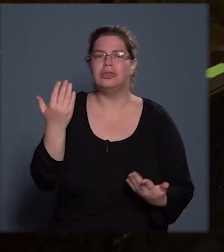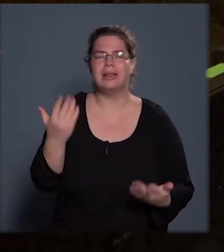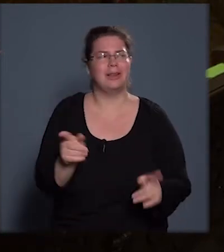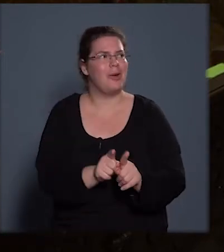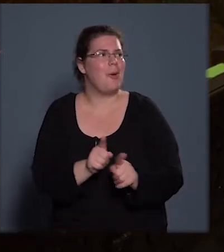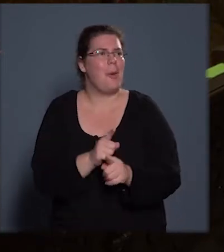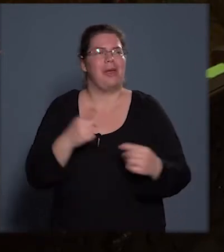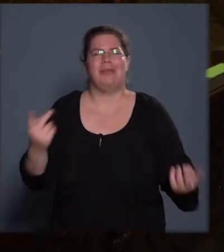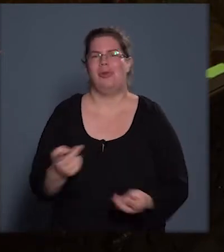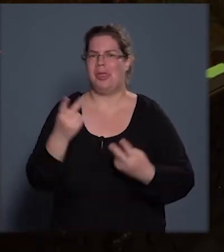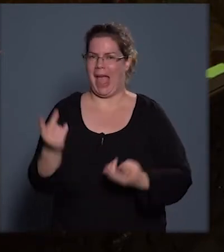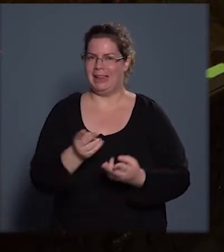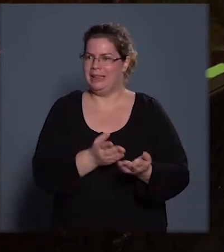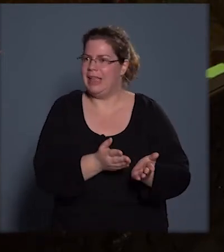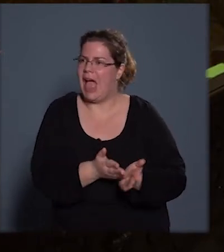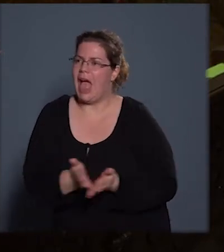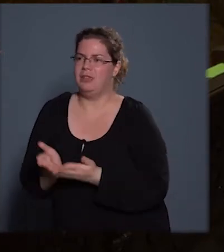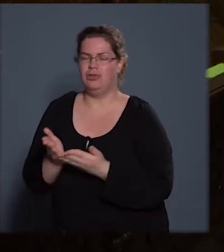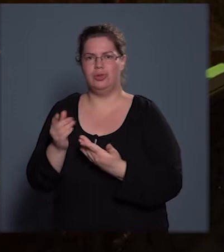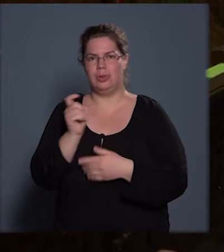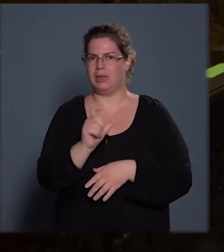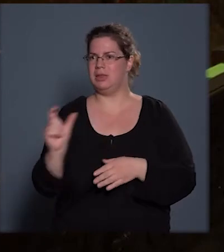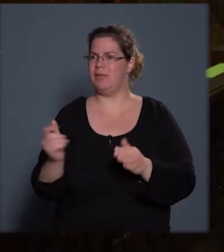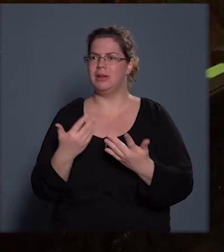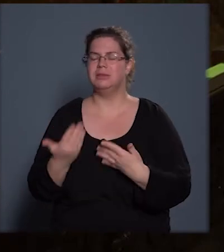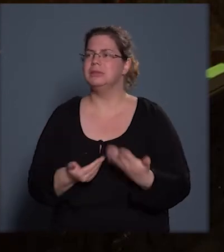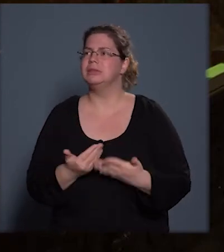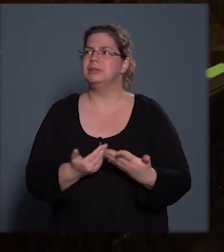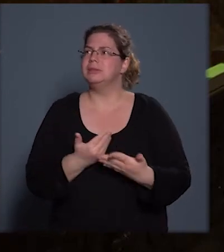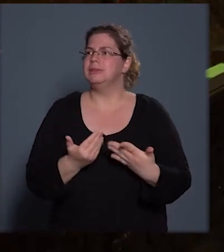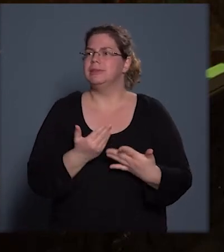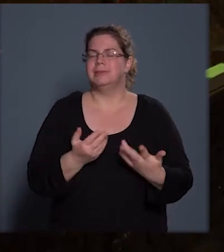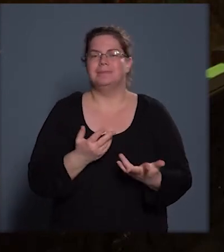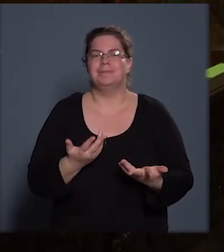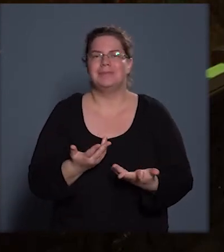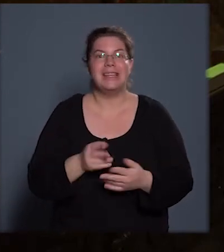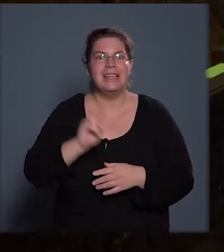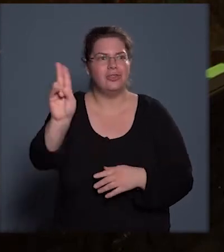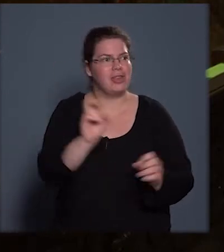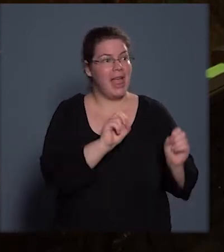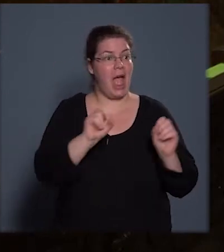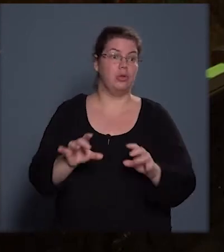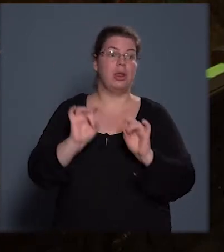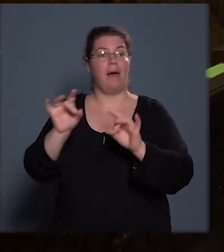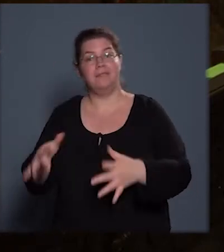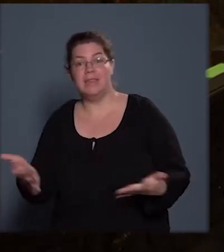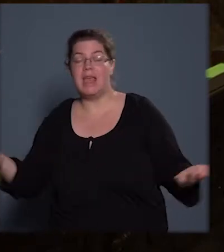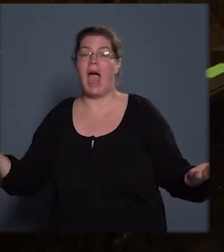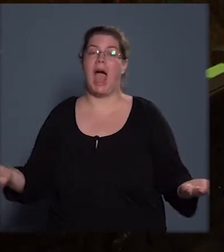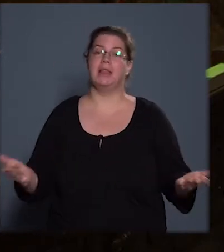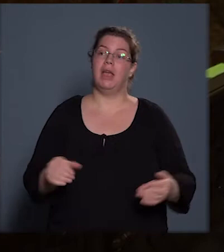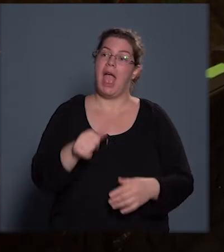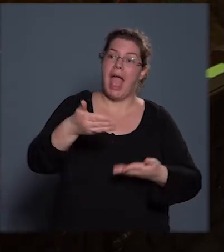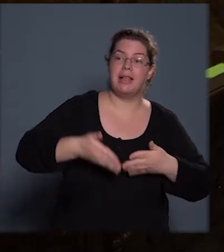olyan könnyedén átcsúszunk azok fölött a szavak fölött, hogy Isten elküldte a fiát, az